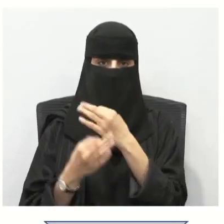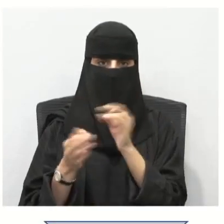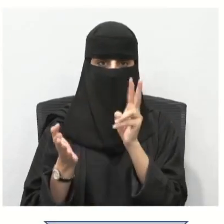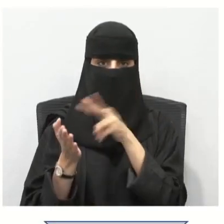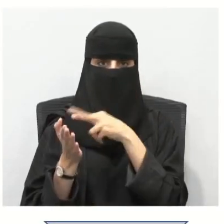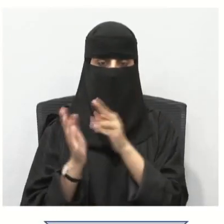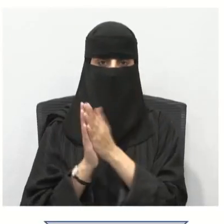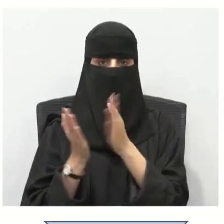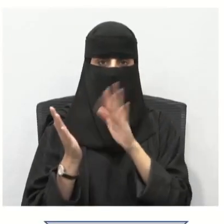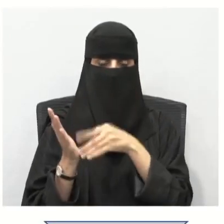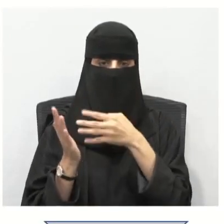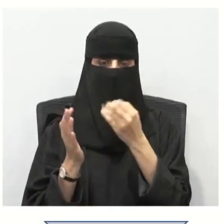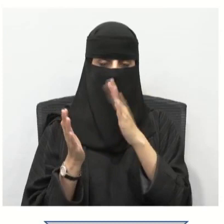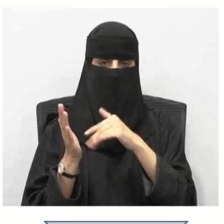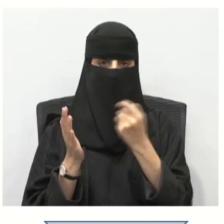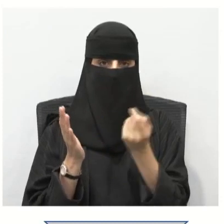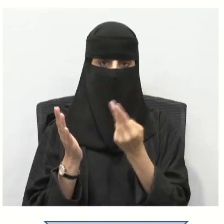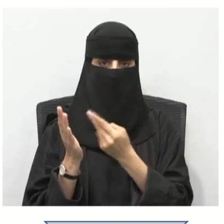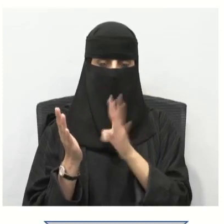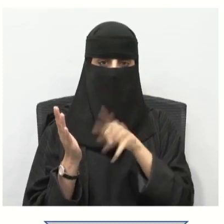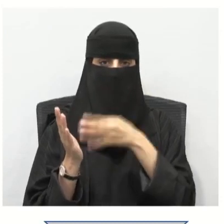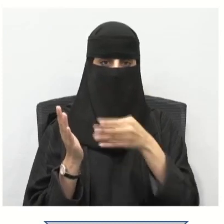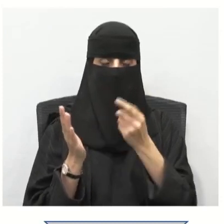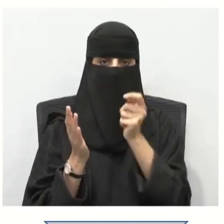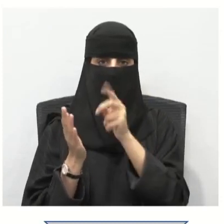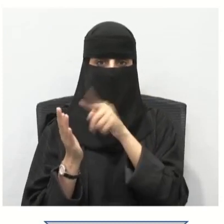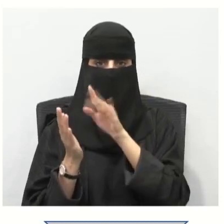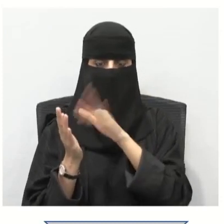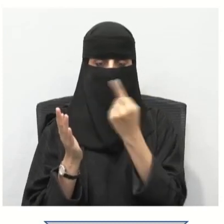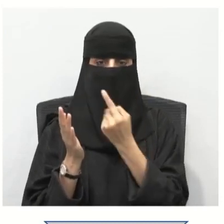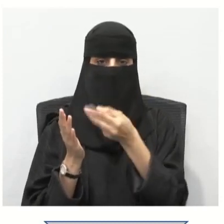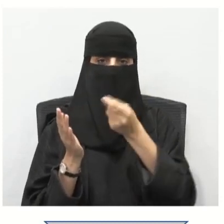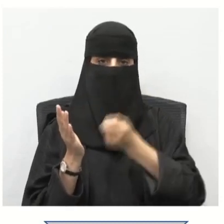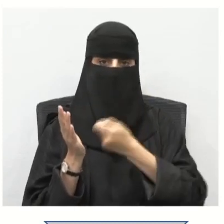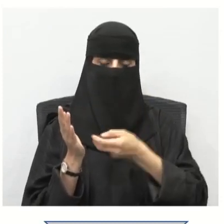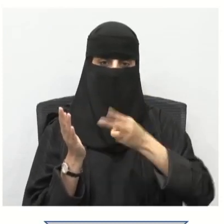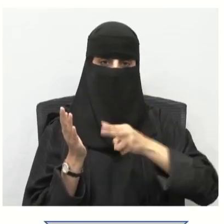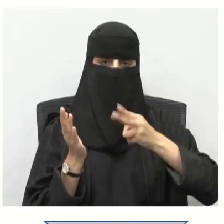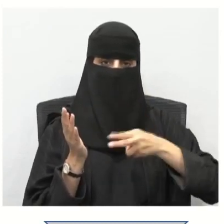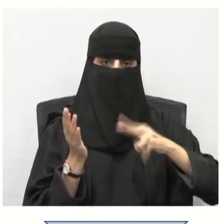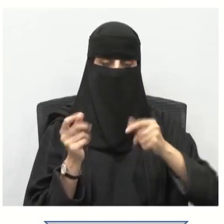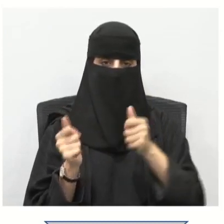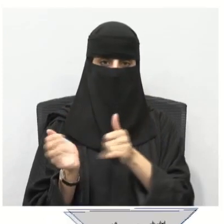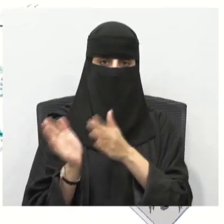من كان لدي خطا فال يصححه ويكرر الكلمه مرتين او